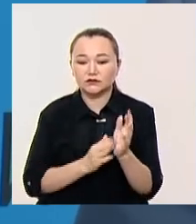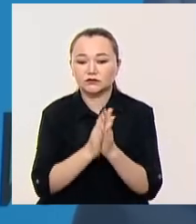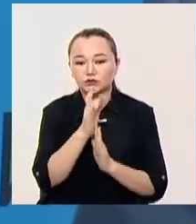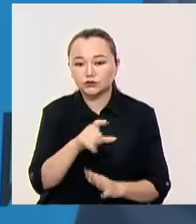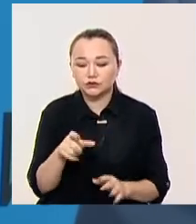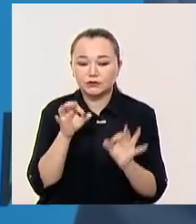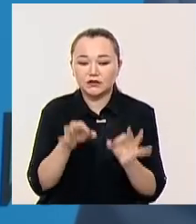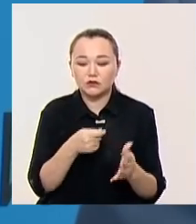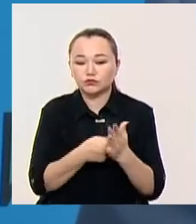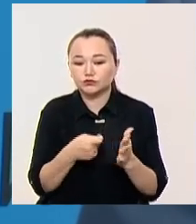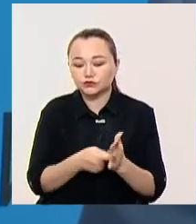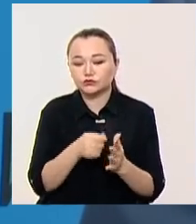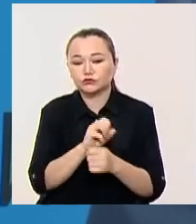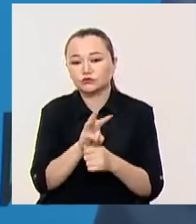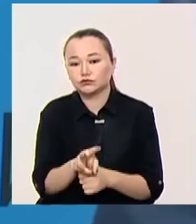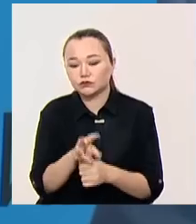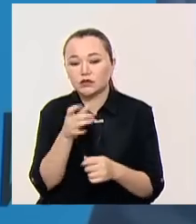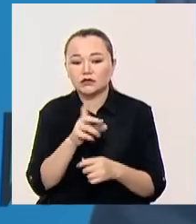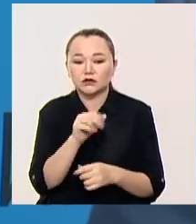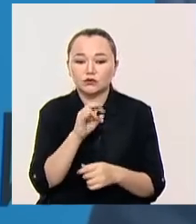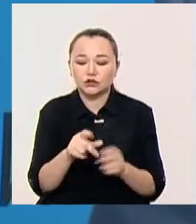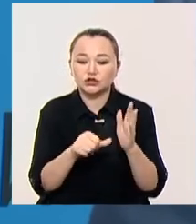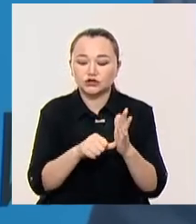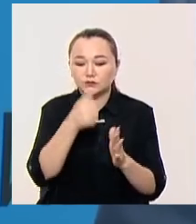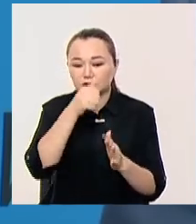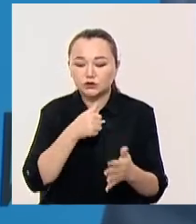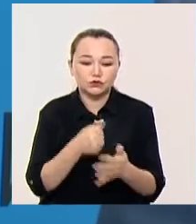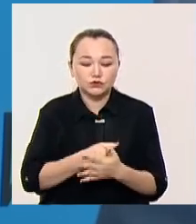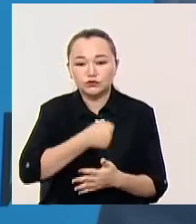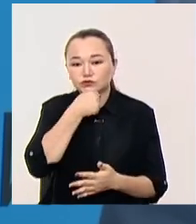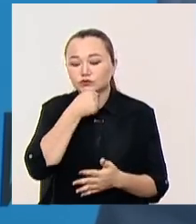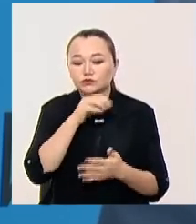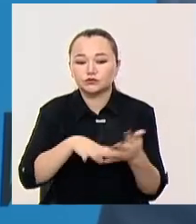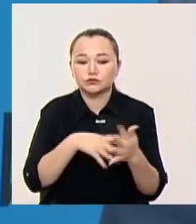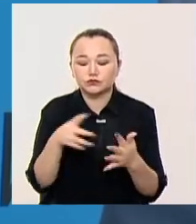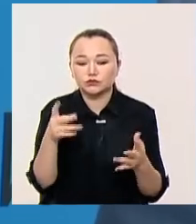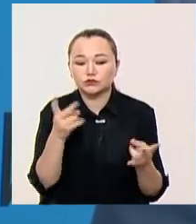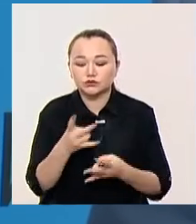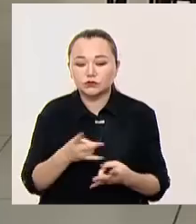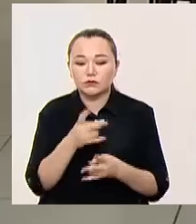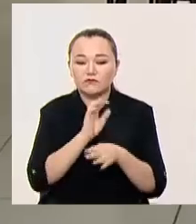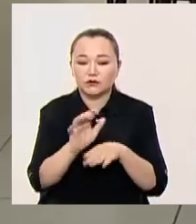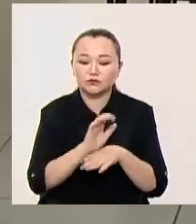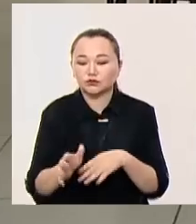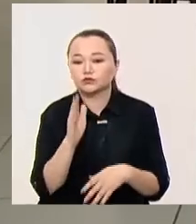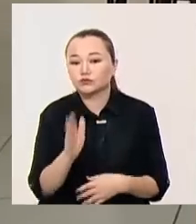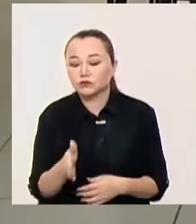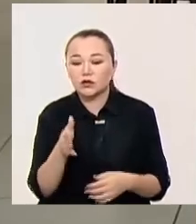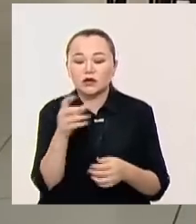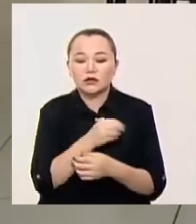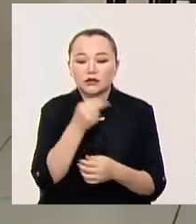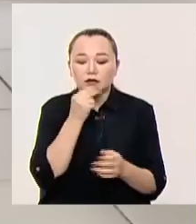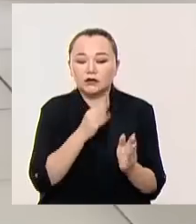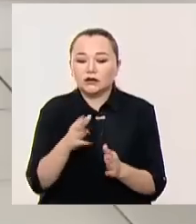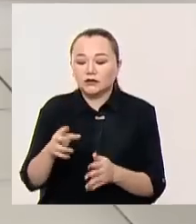адамдарды дұрыс тамақтануға дағдыландыру. Данон компаниясы 6 айлық баладан бастап ересектерге де арналған пайдалы тағамдар желісін шығарады. Мемлекеттік ұйымдар